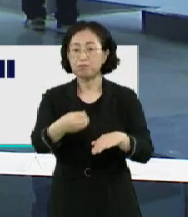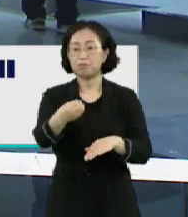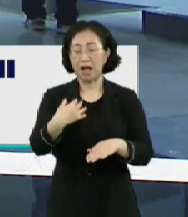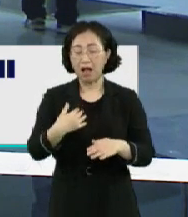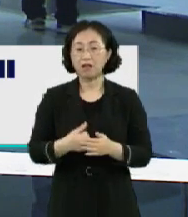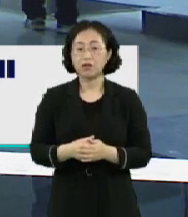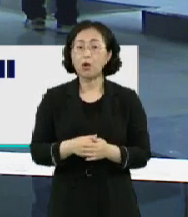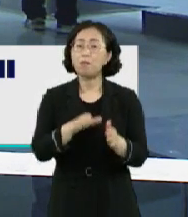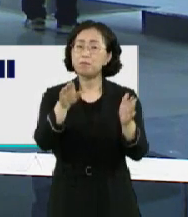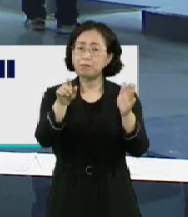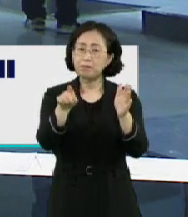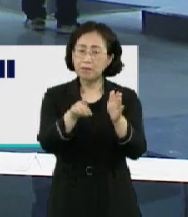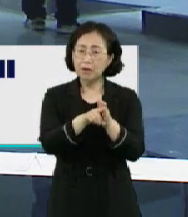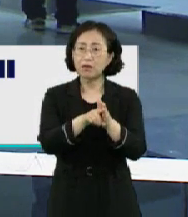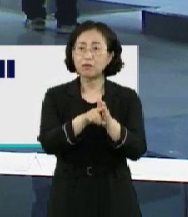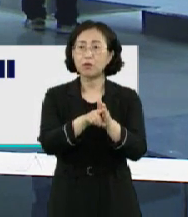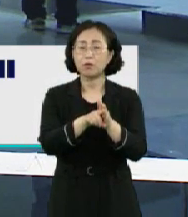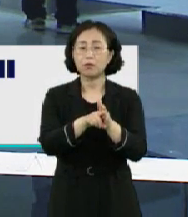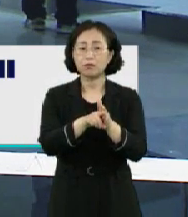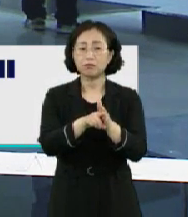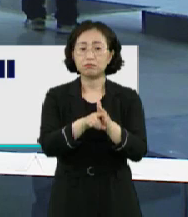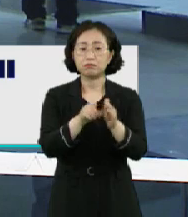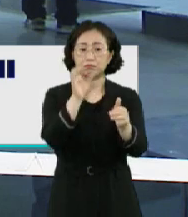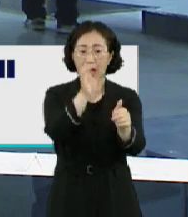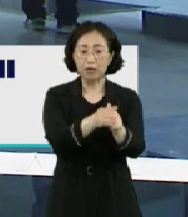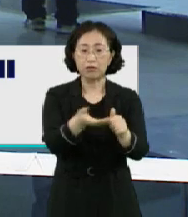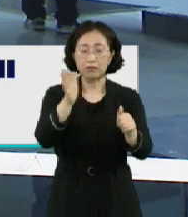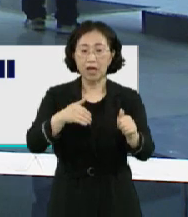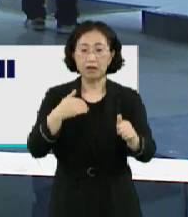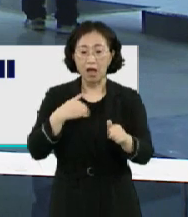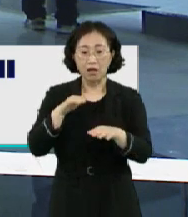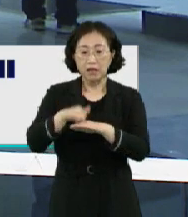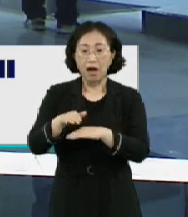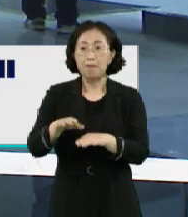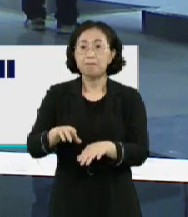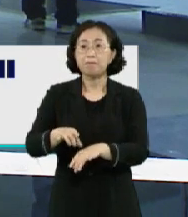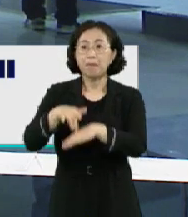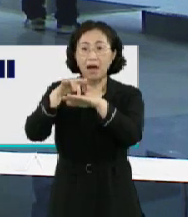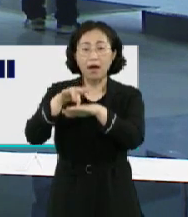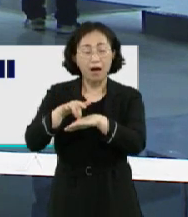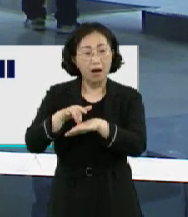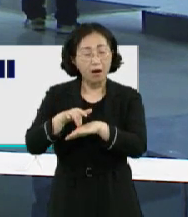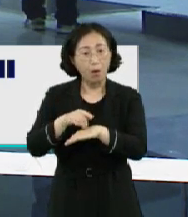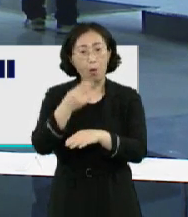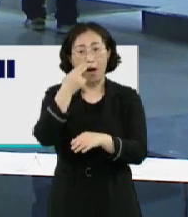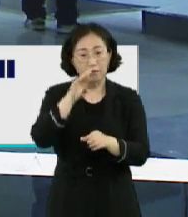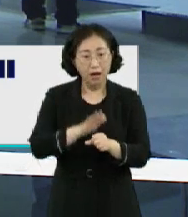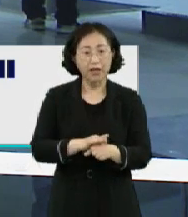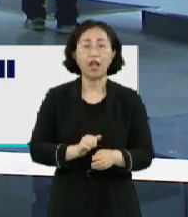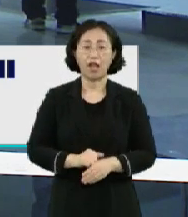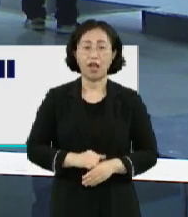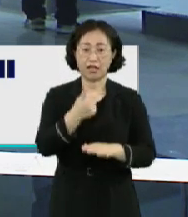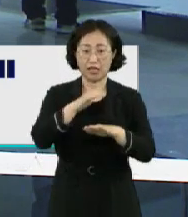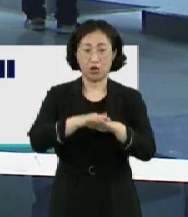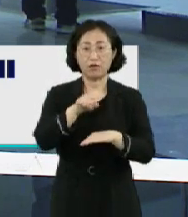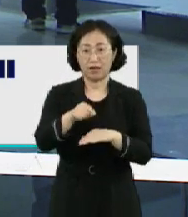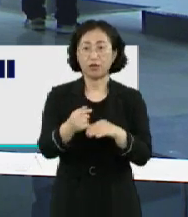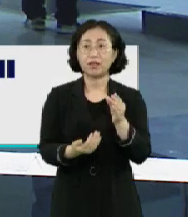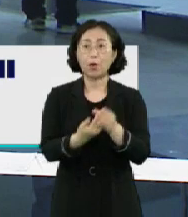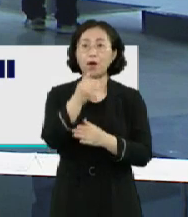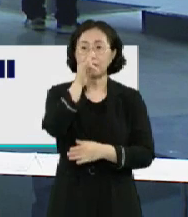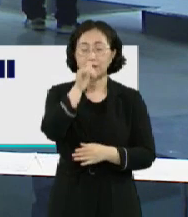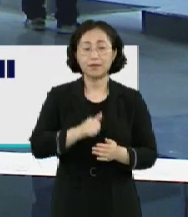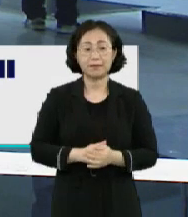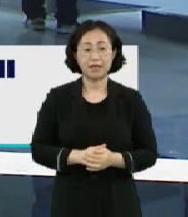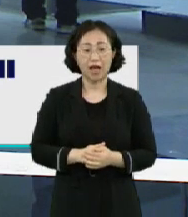차를 맡겼는데 내 차가 사라진다면 얼마나 황당할까요? 실제로 이런 일이 대전에서 벌어졌습니다. 다른